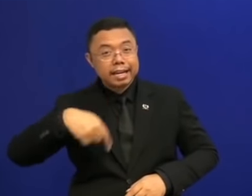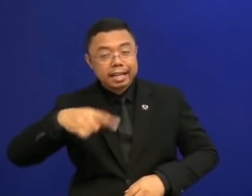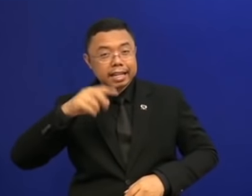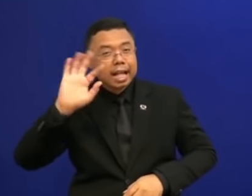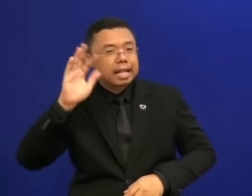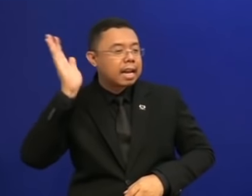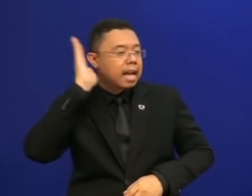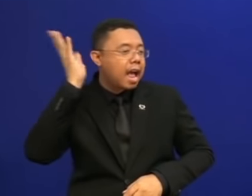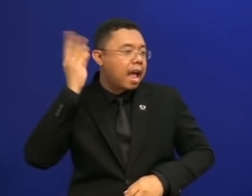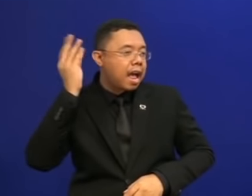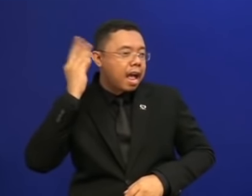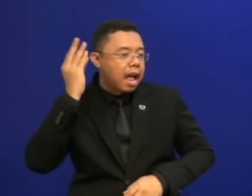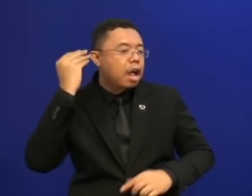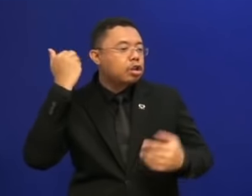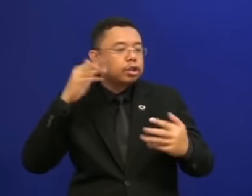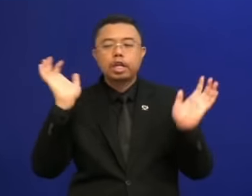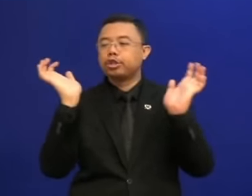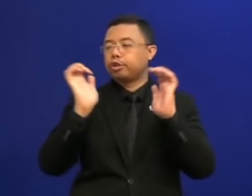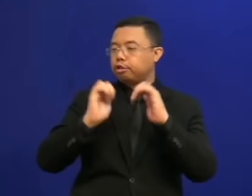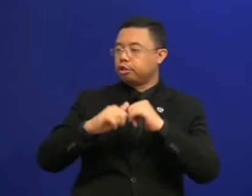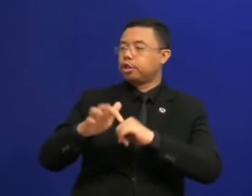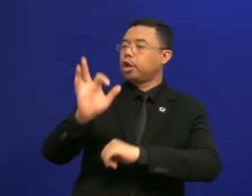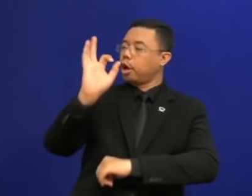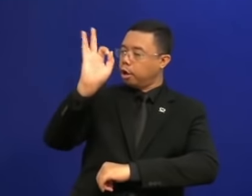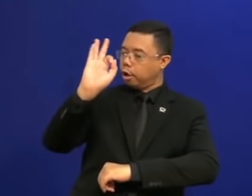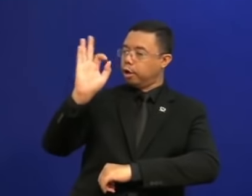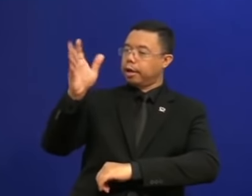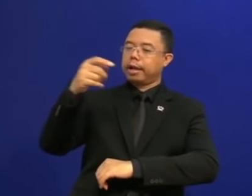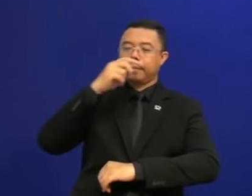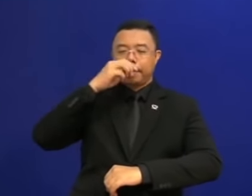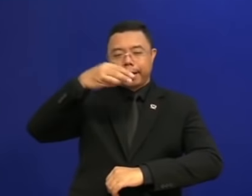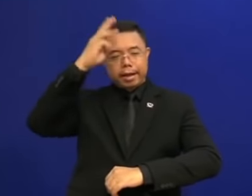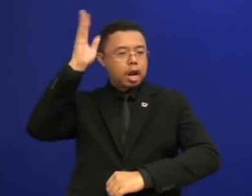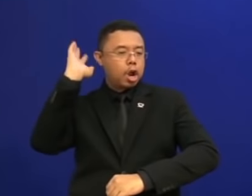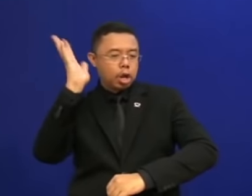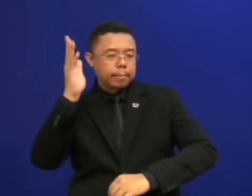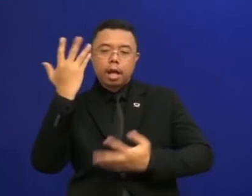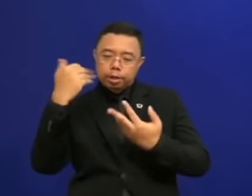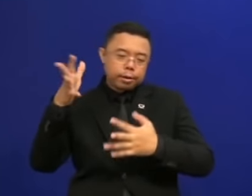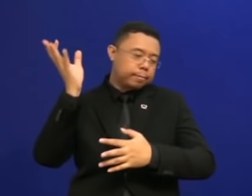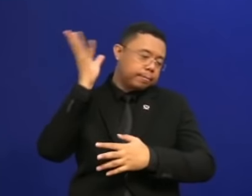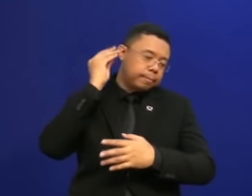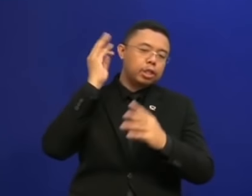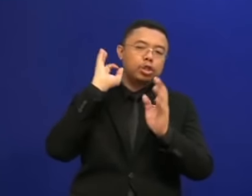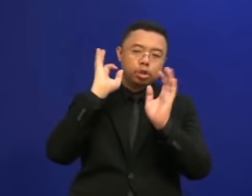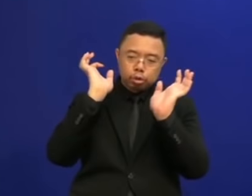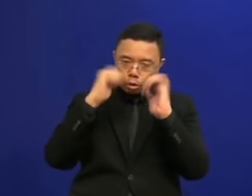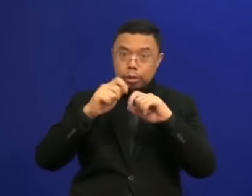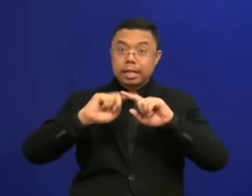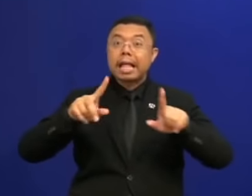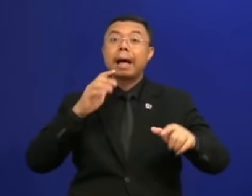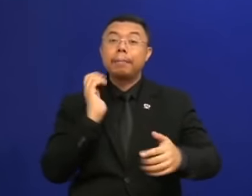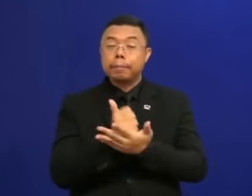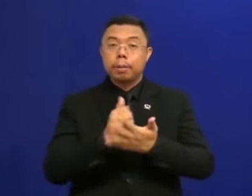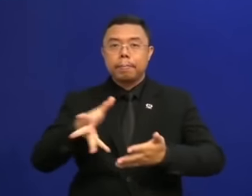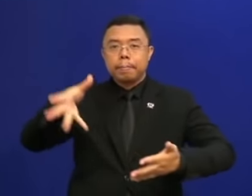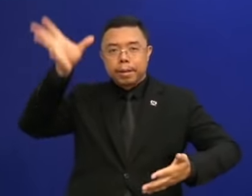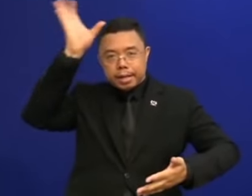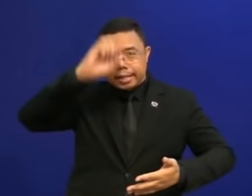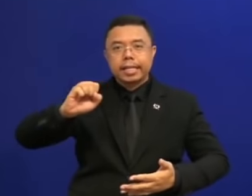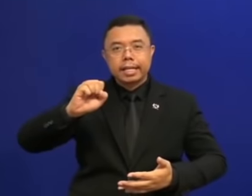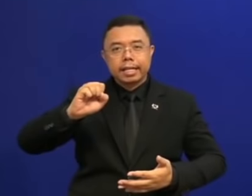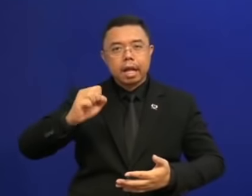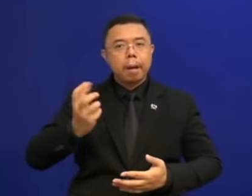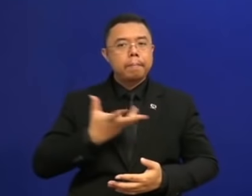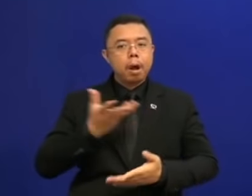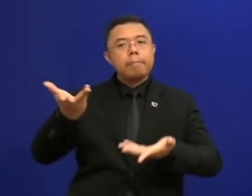hanya mendengar saja lalu setuju apa yang dikutbahkan Pak Eras, tapi kita benar-benar mau mengerti